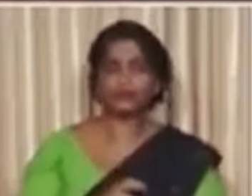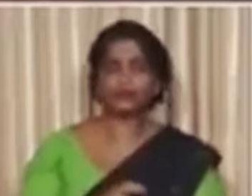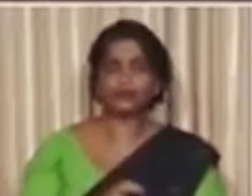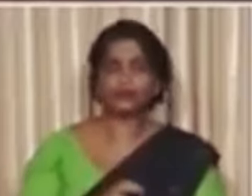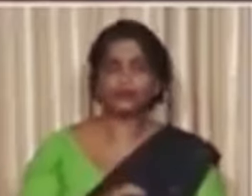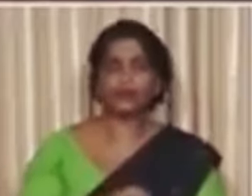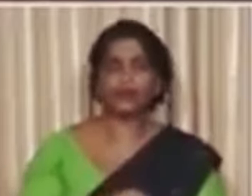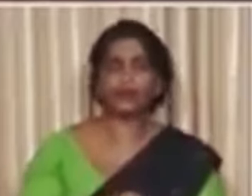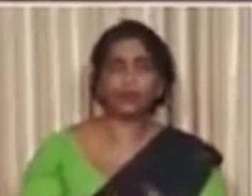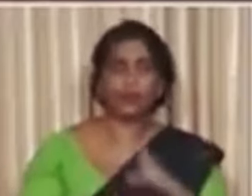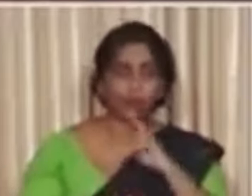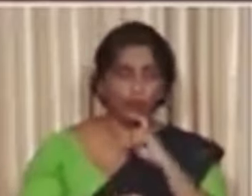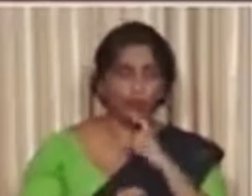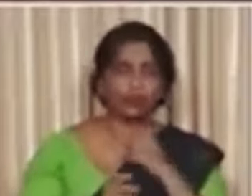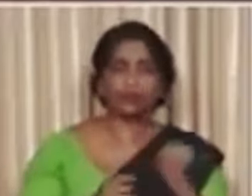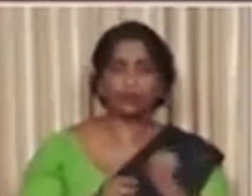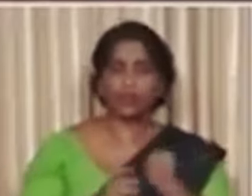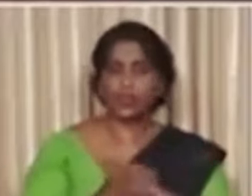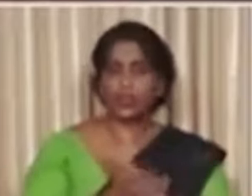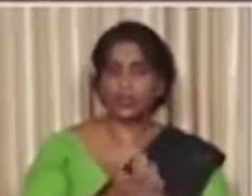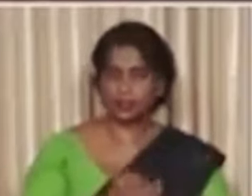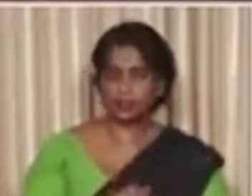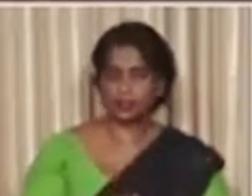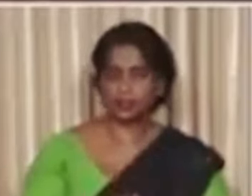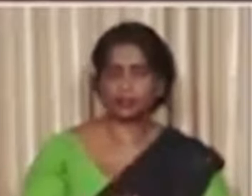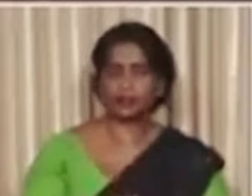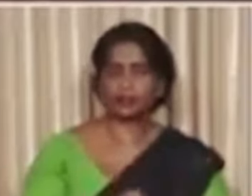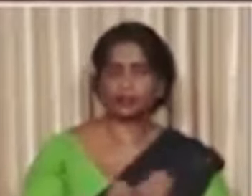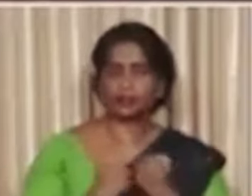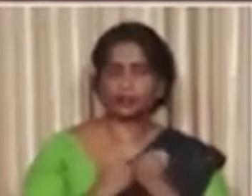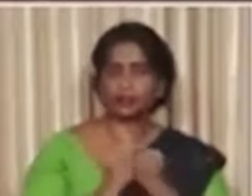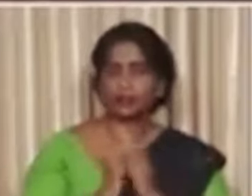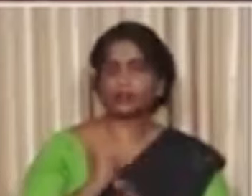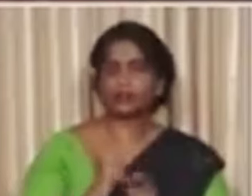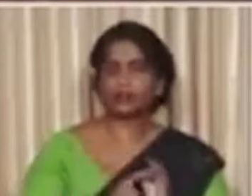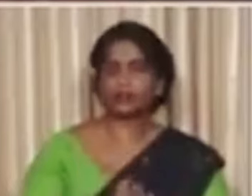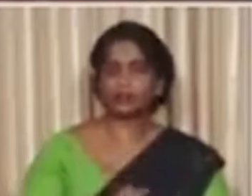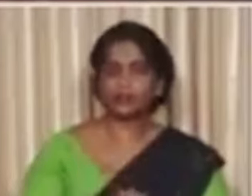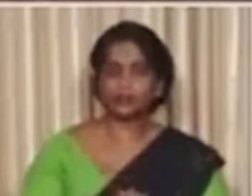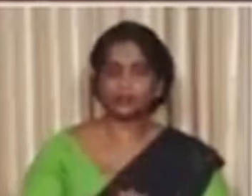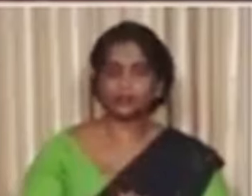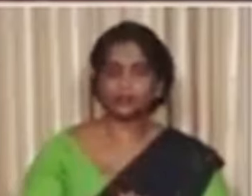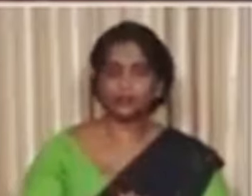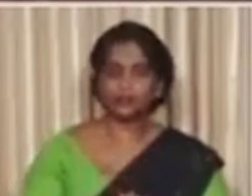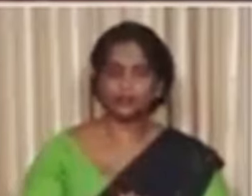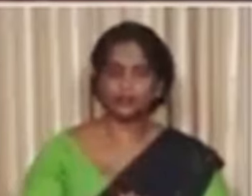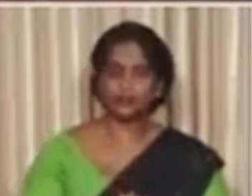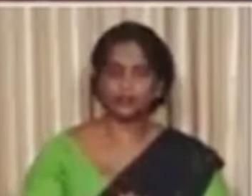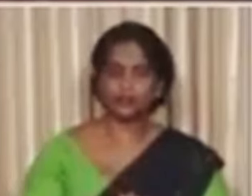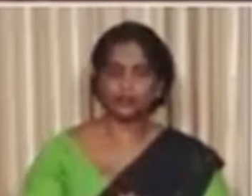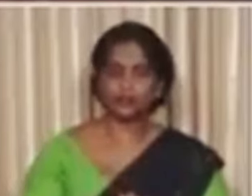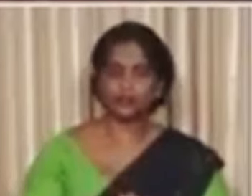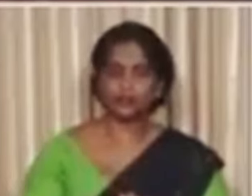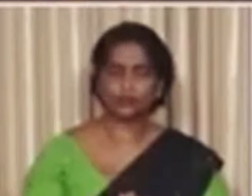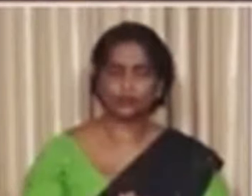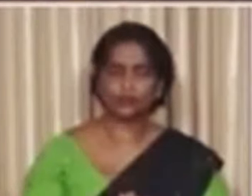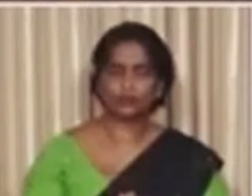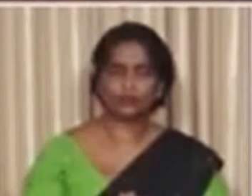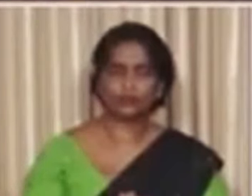ප්‍රශ්න අංක 8 ගරු වෛද්‍ය හේසාන් ජයවර්ධන මැතිතුමා ප්‍රවාහන මහාමාර්ග මැතිතුමාට පැමිණ නැත